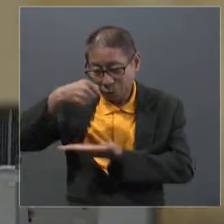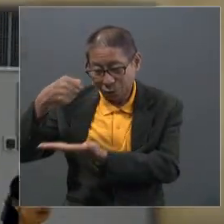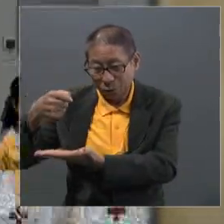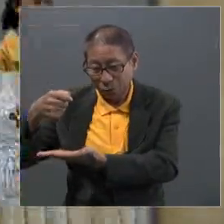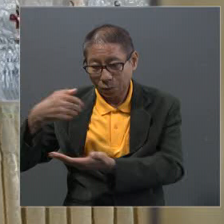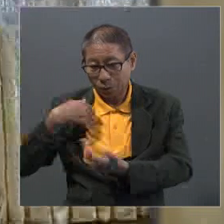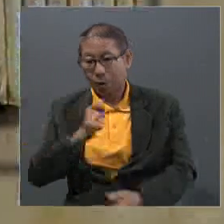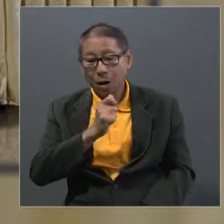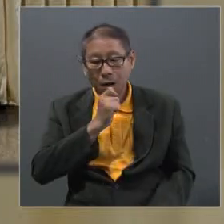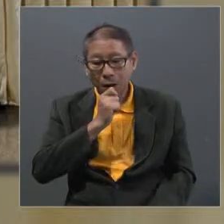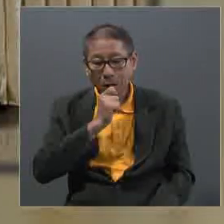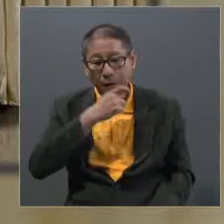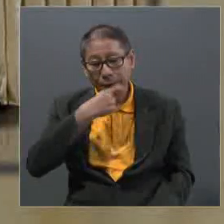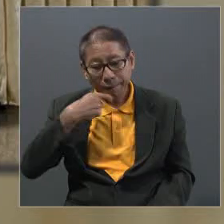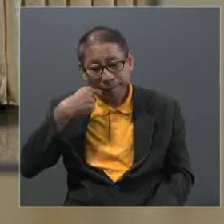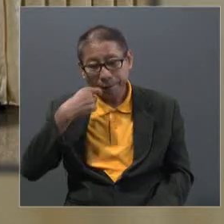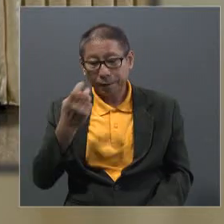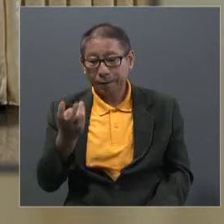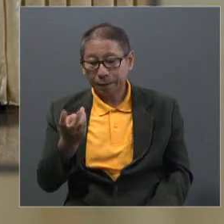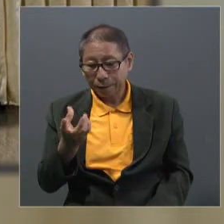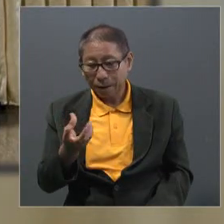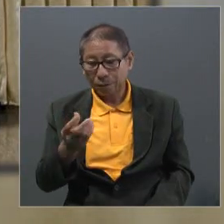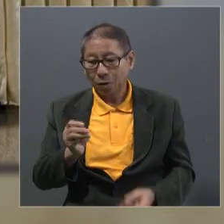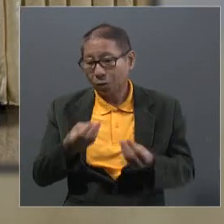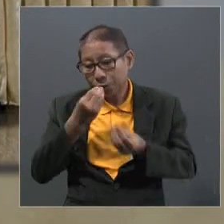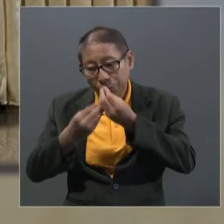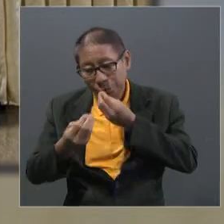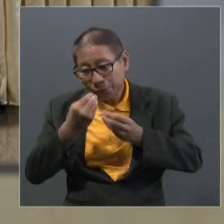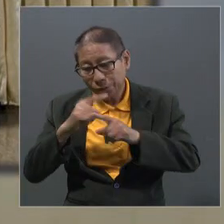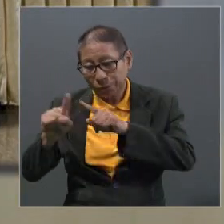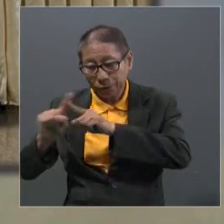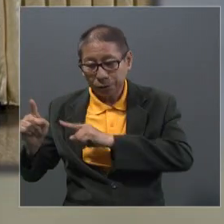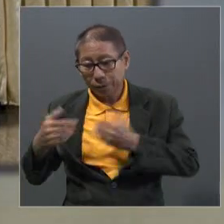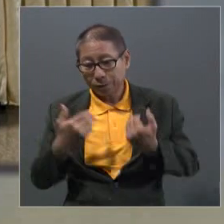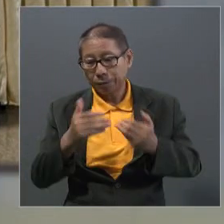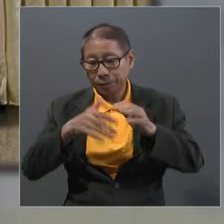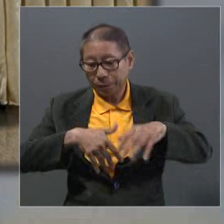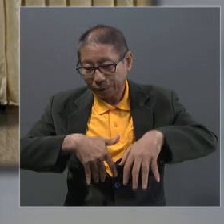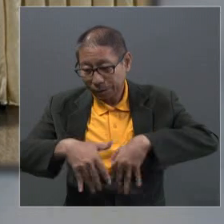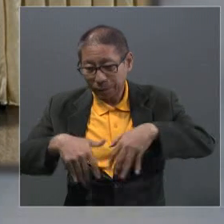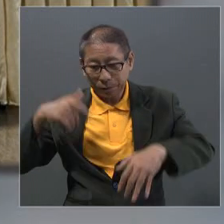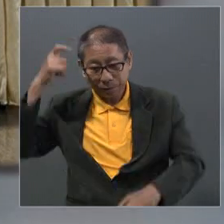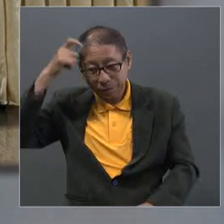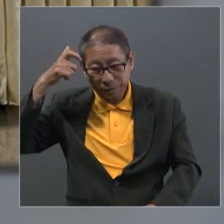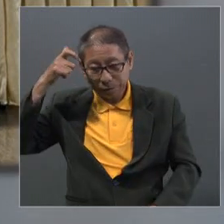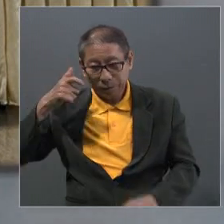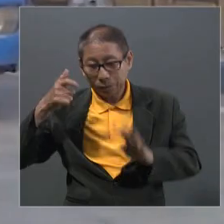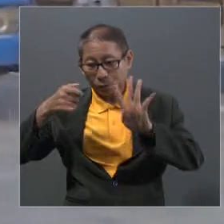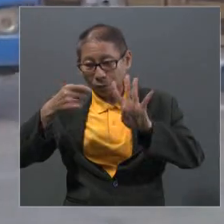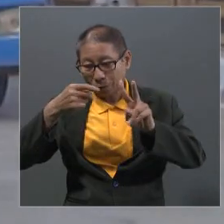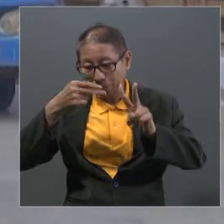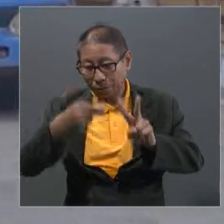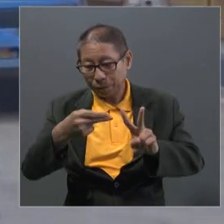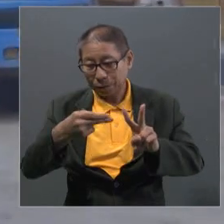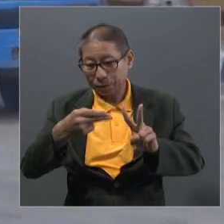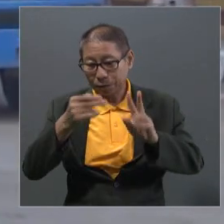ด้วยอาหารแห้งข้าวสารและของอุปโภคบริโภคอื่นๆอื่นสำหรับประชาชนชาวเมียนมาร์ 20,000คนครับจากนั้นก็ได้